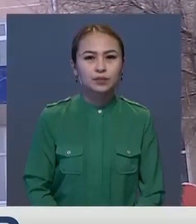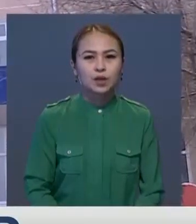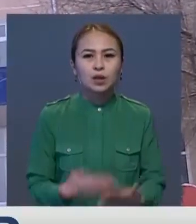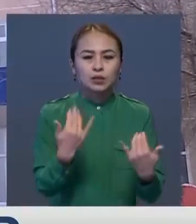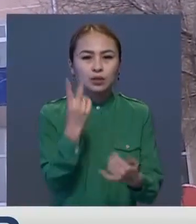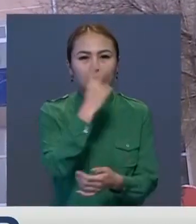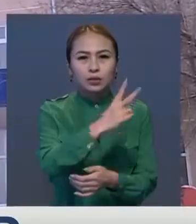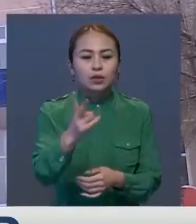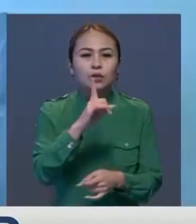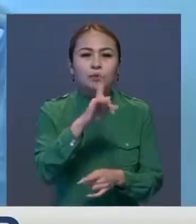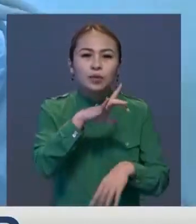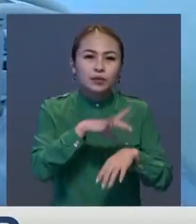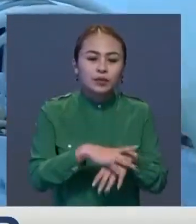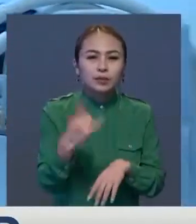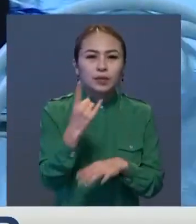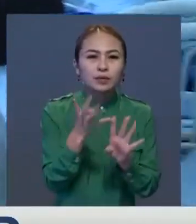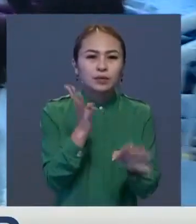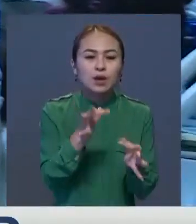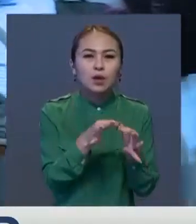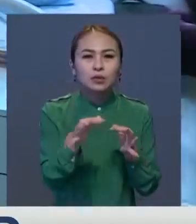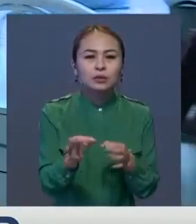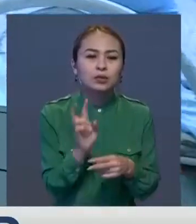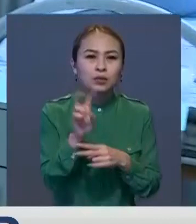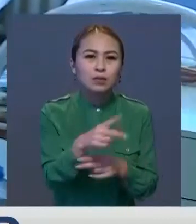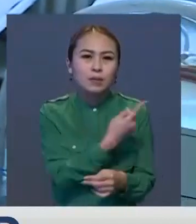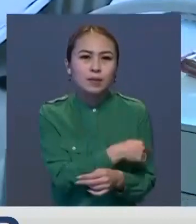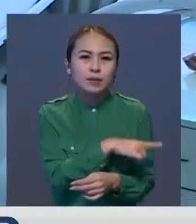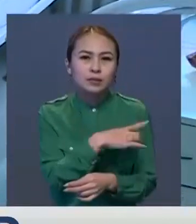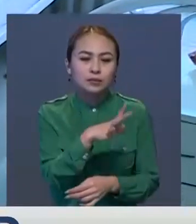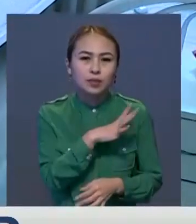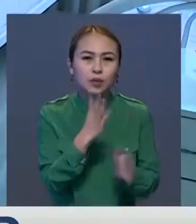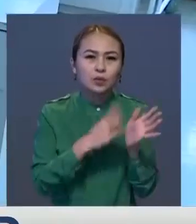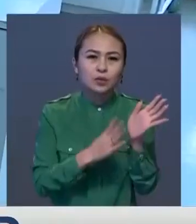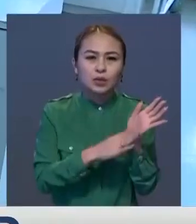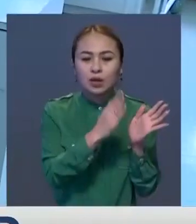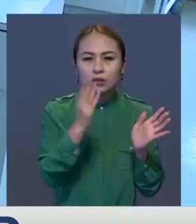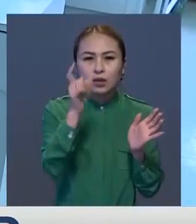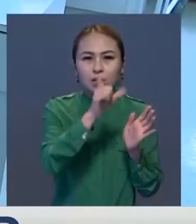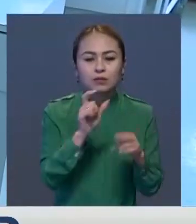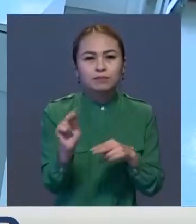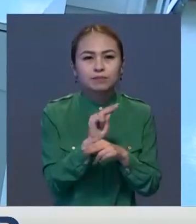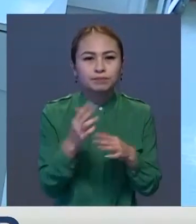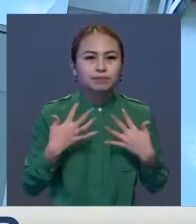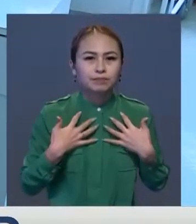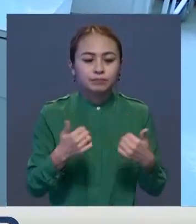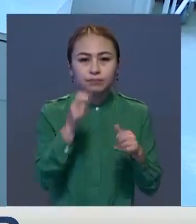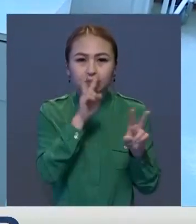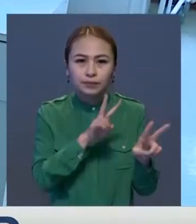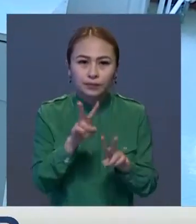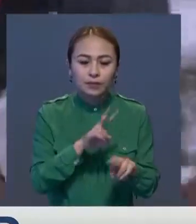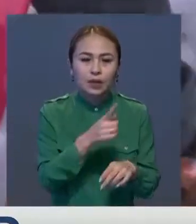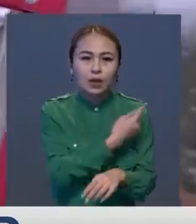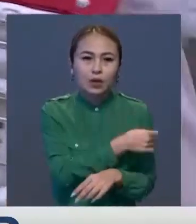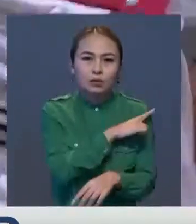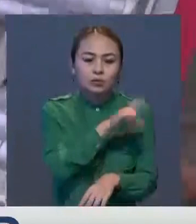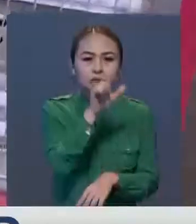Жағдаймен танысып, көз жеткізу үшін бірінші кезекте аудандық орталық ауруханадан бастадық. Мұнда 90-нан астам адам ем-дом қабылдап жатыр. Бақылап тұрсақ,